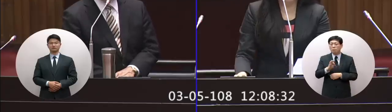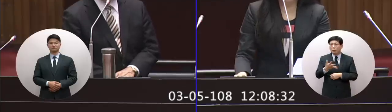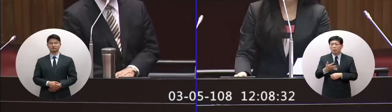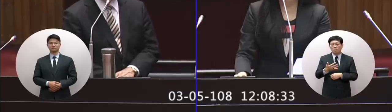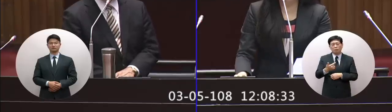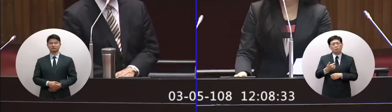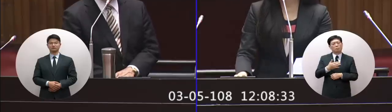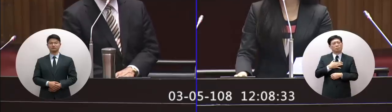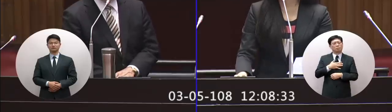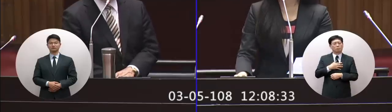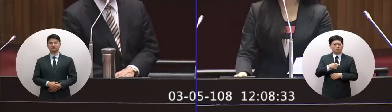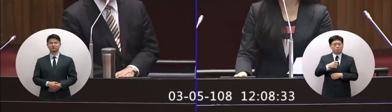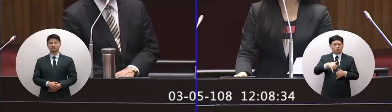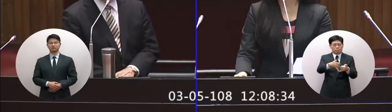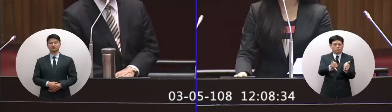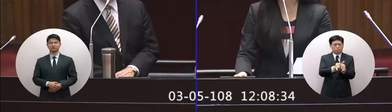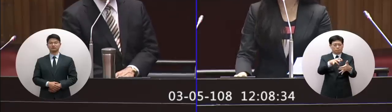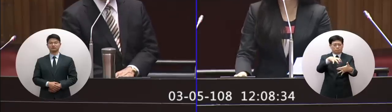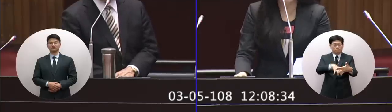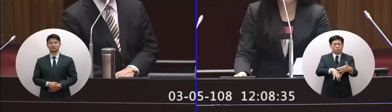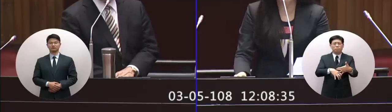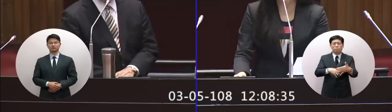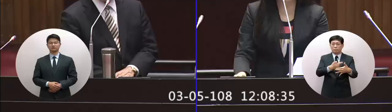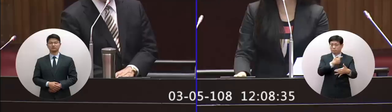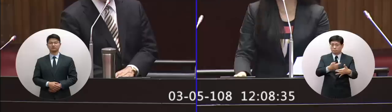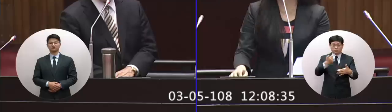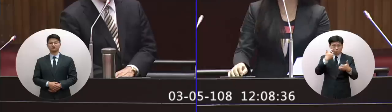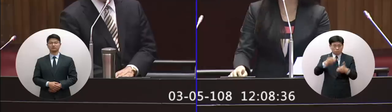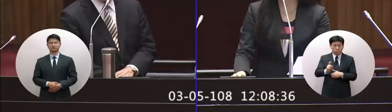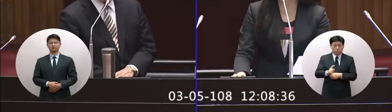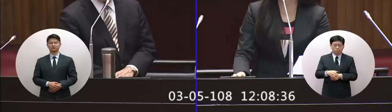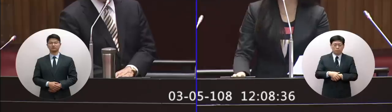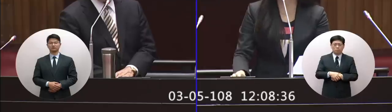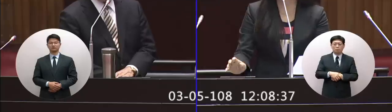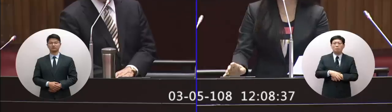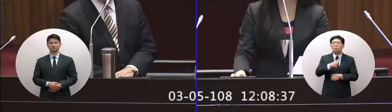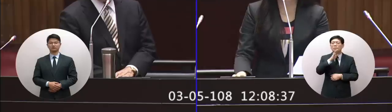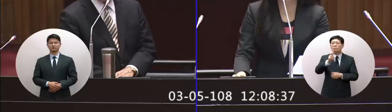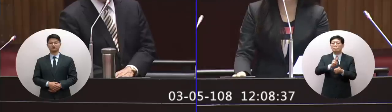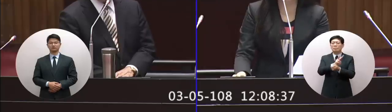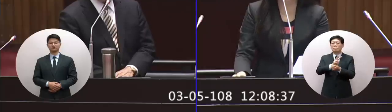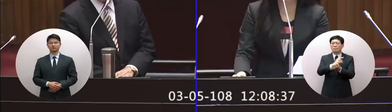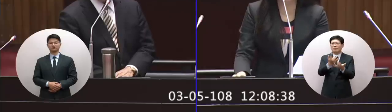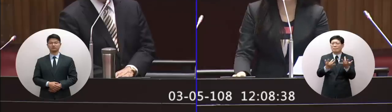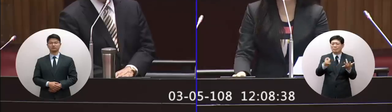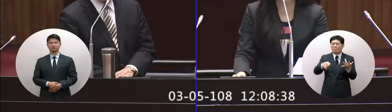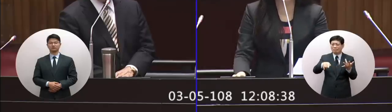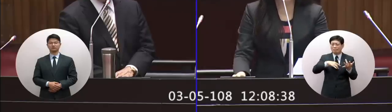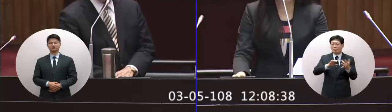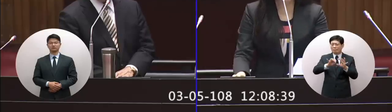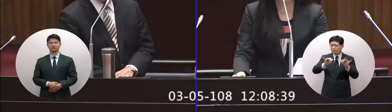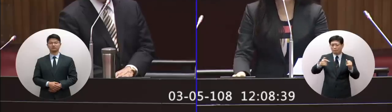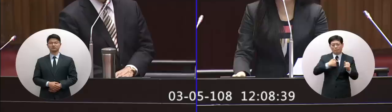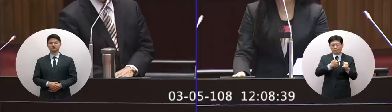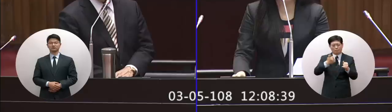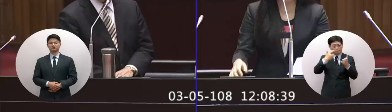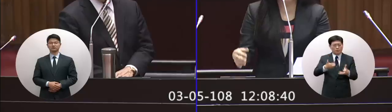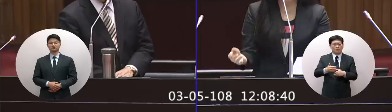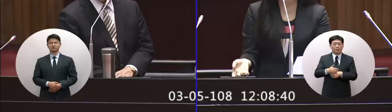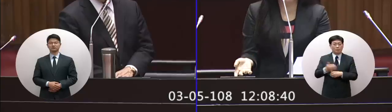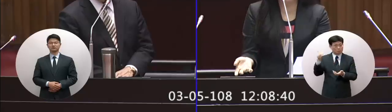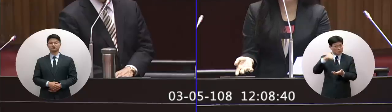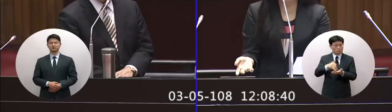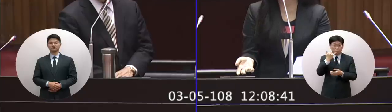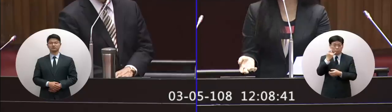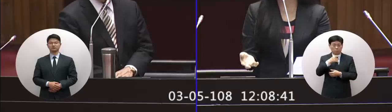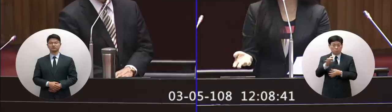道，其实部落哈，都兰部落最在意的事情，他还是那个林场的这个土地是最在意的。那之后到